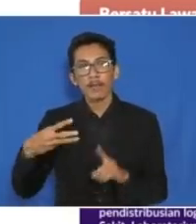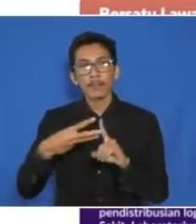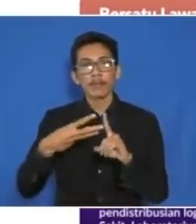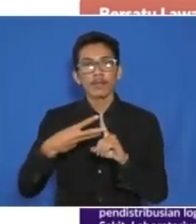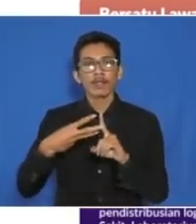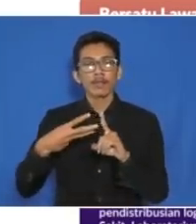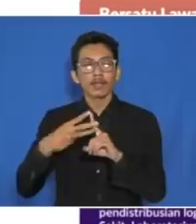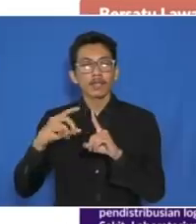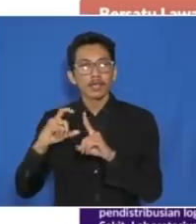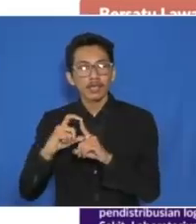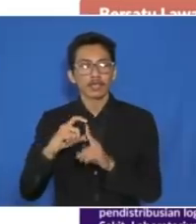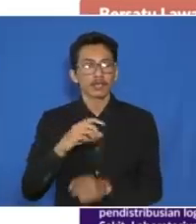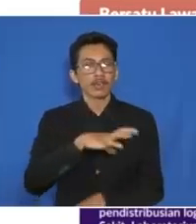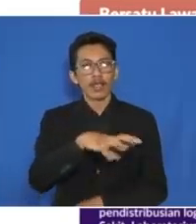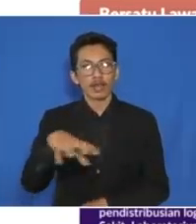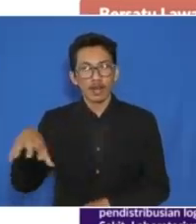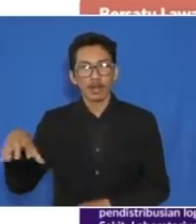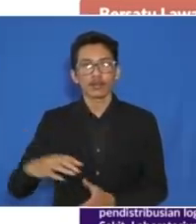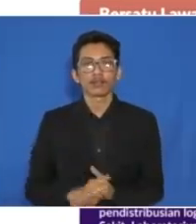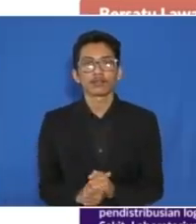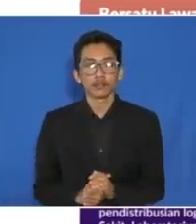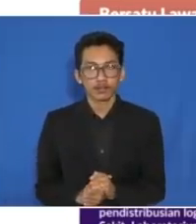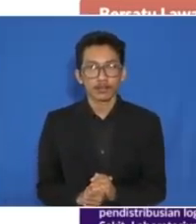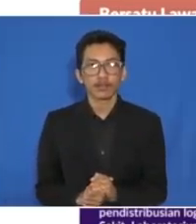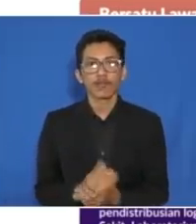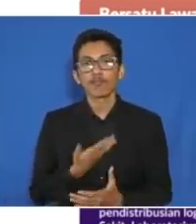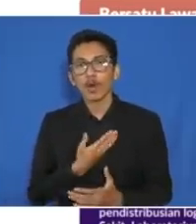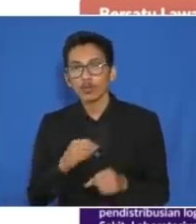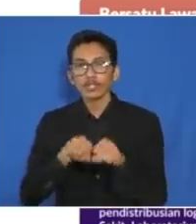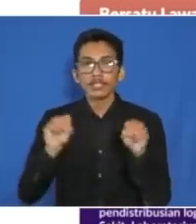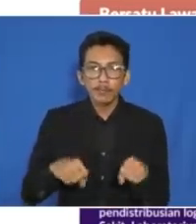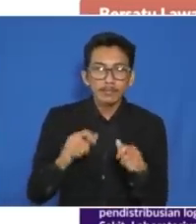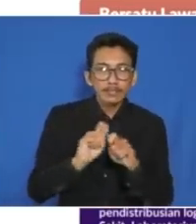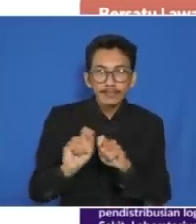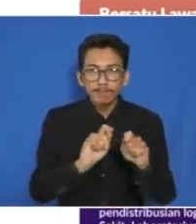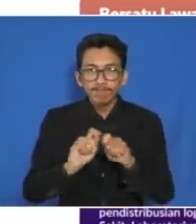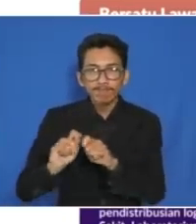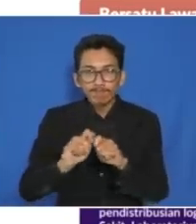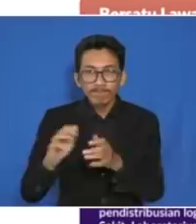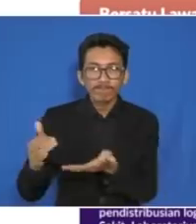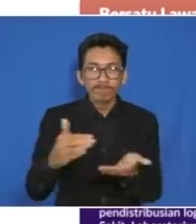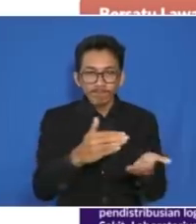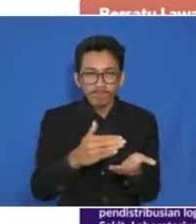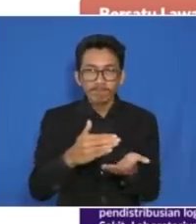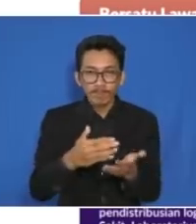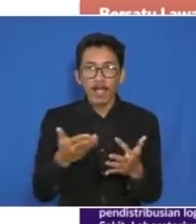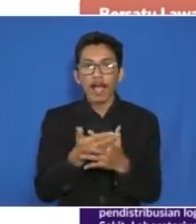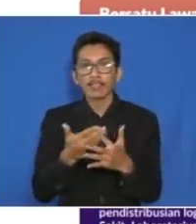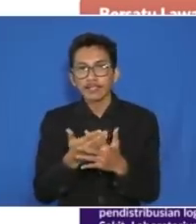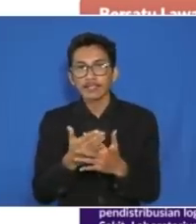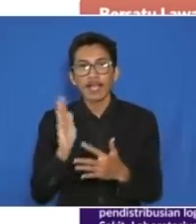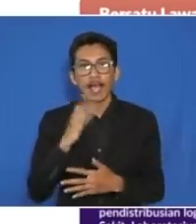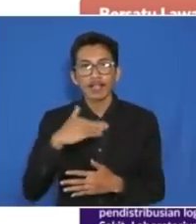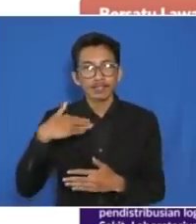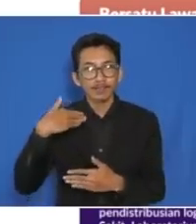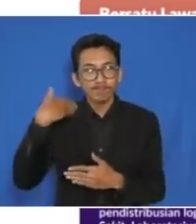daerah dan kami terus menyempurnakan sistem dan komponennya yang dapat diakses pada hari ke depan